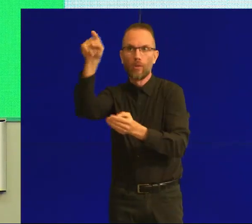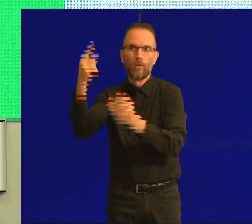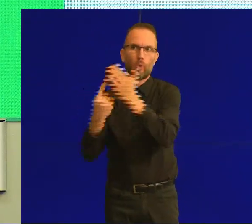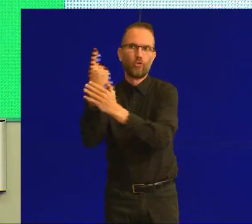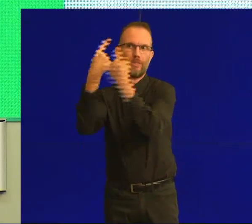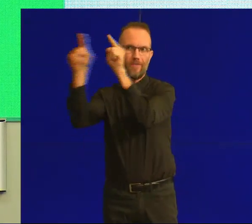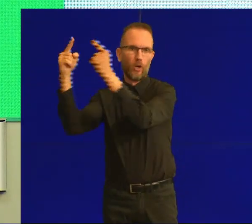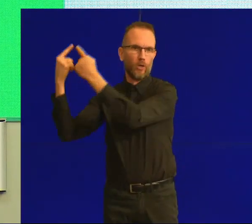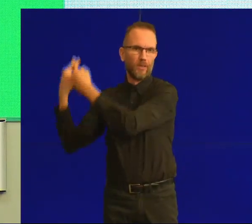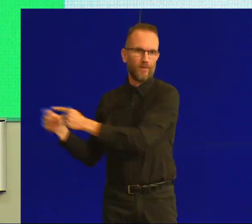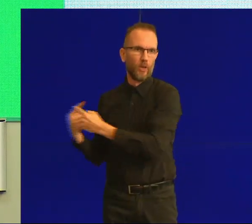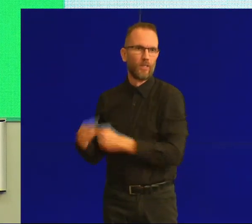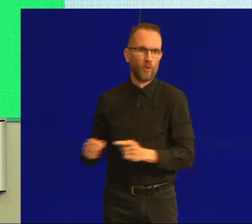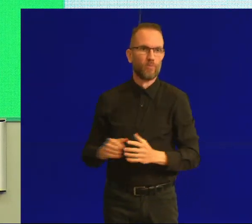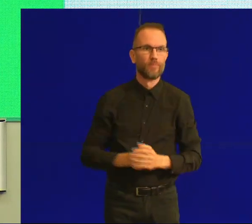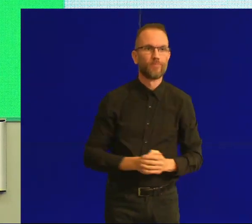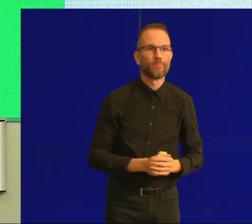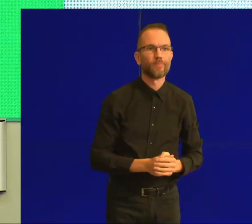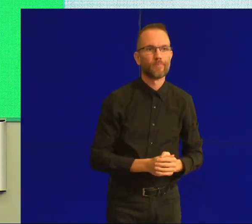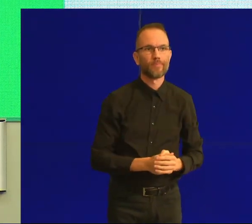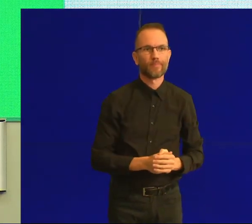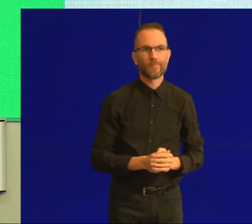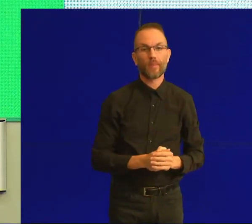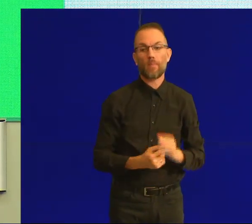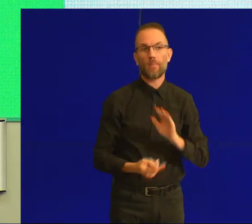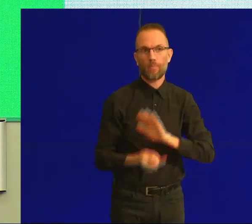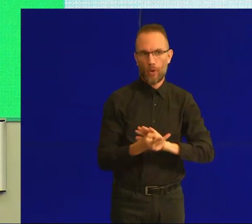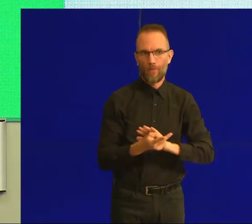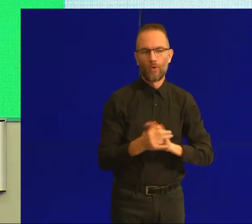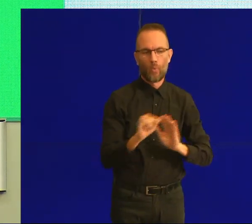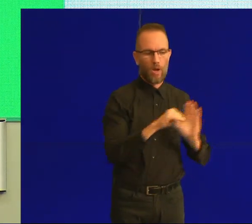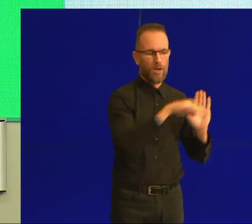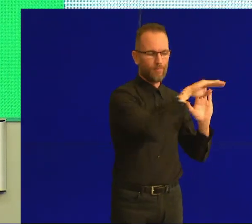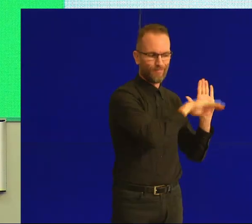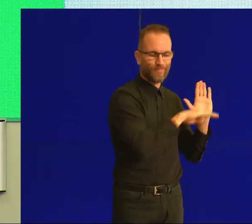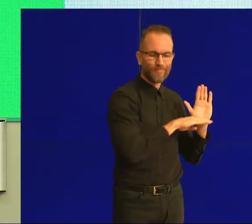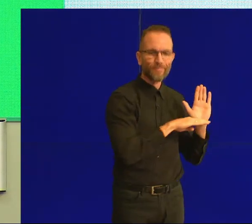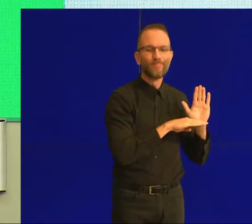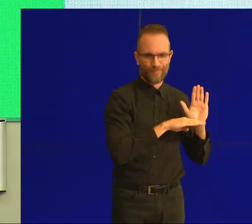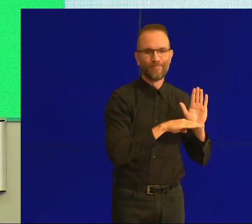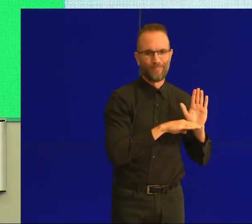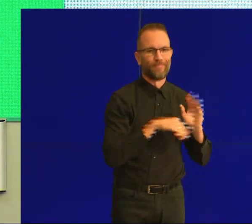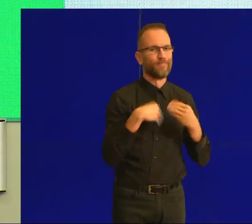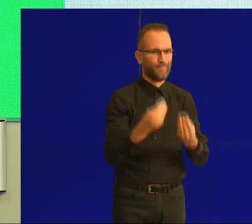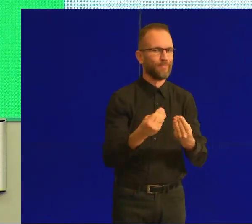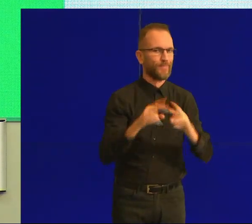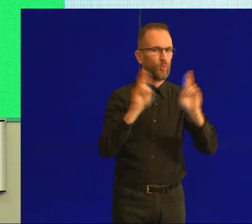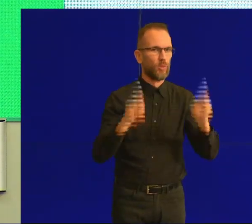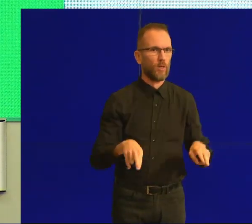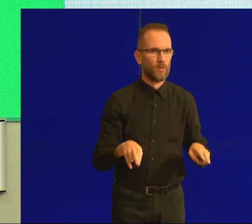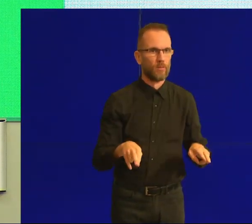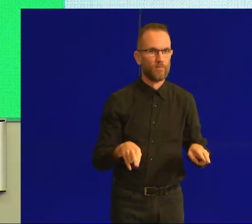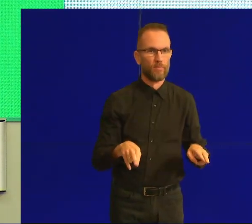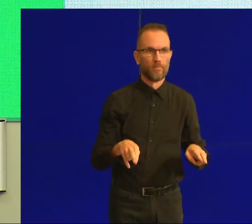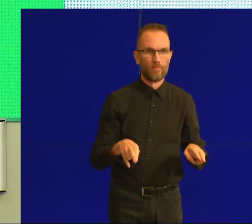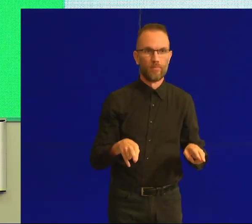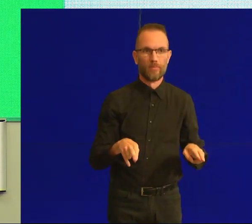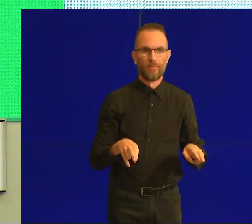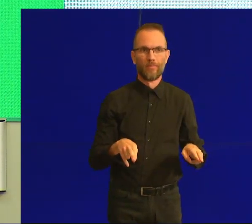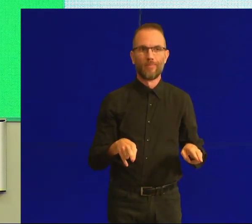appliquées sont efficaces même si des mesures ciblées doivent continuer à être implémenté nous devons